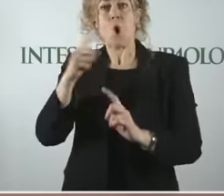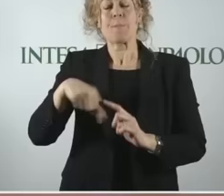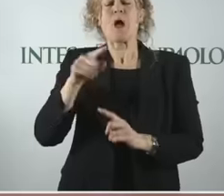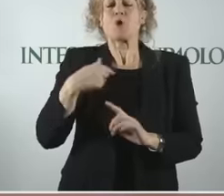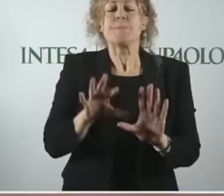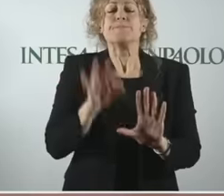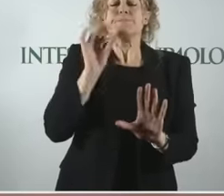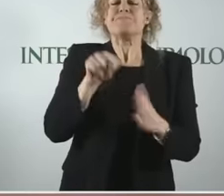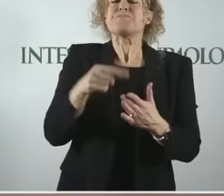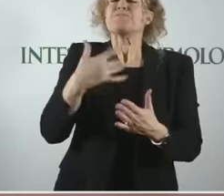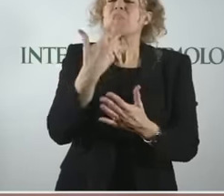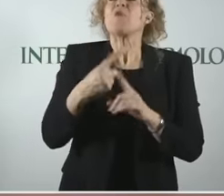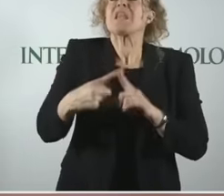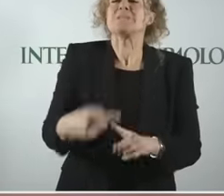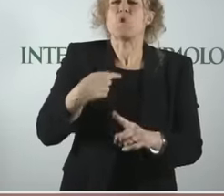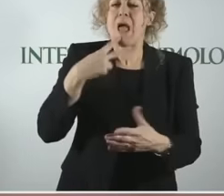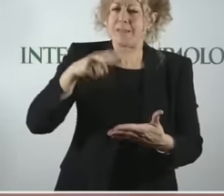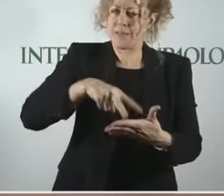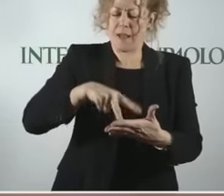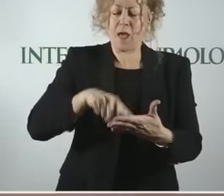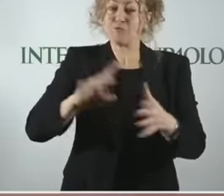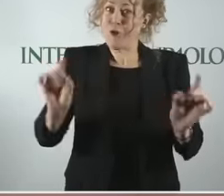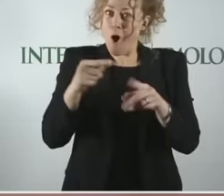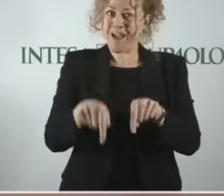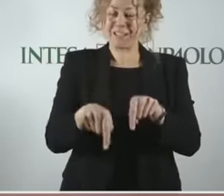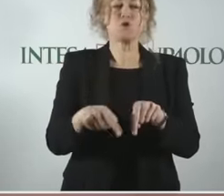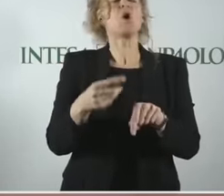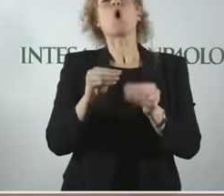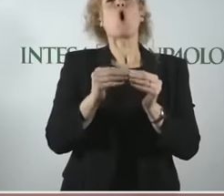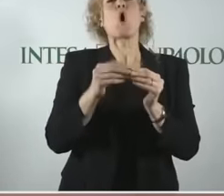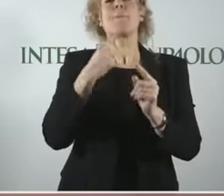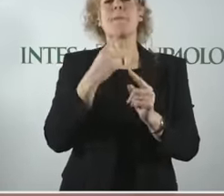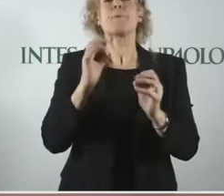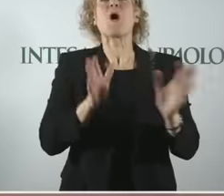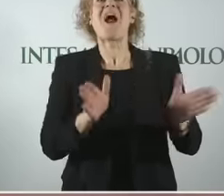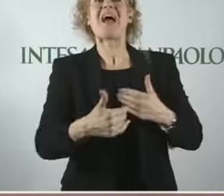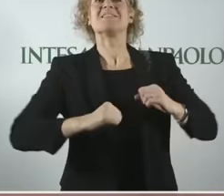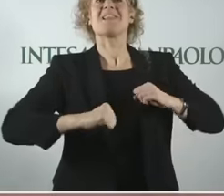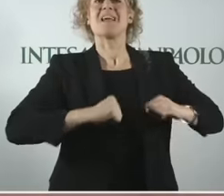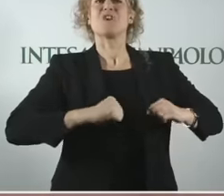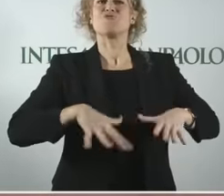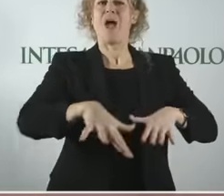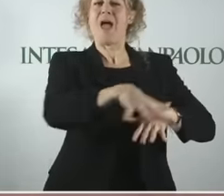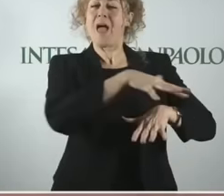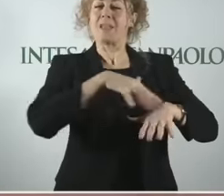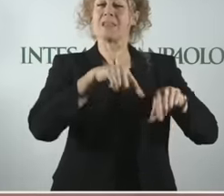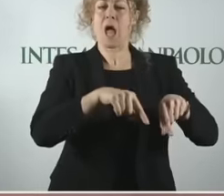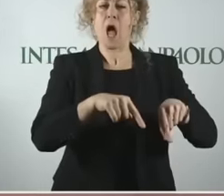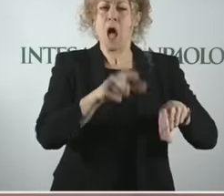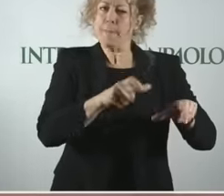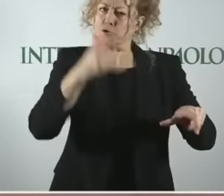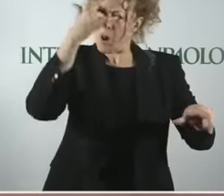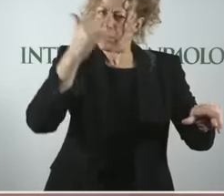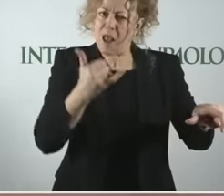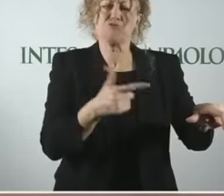leggere una testimonianza su questo di come le classe dirigente anche fatta di persone